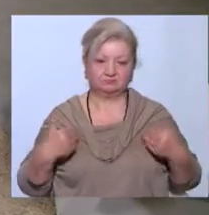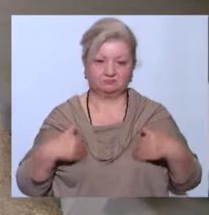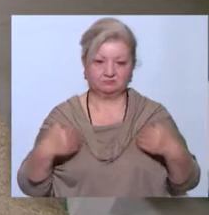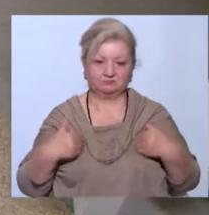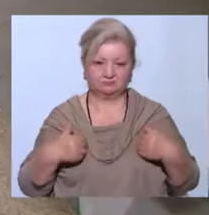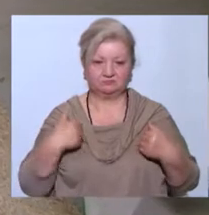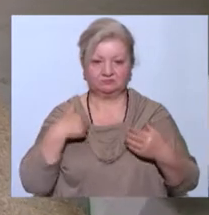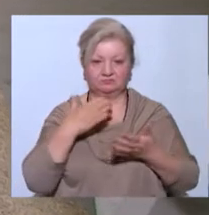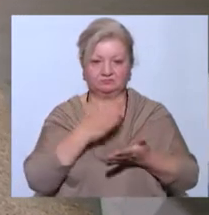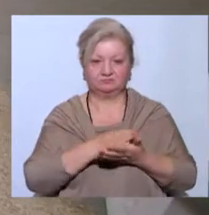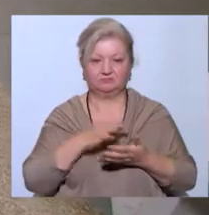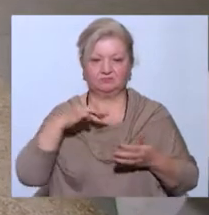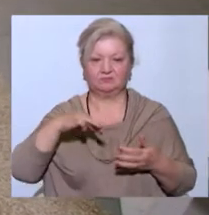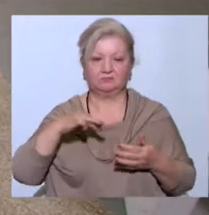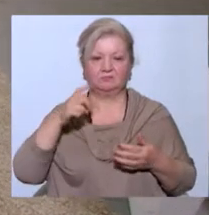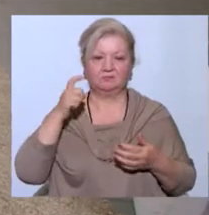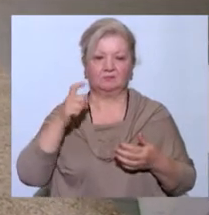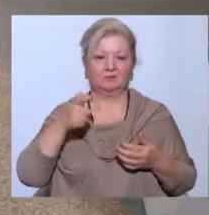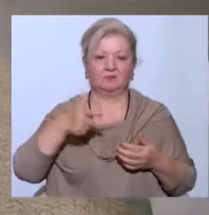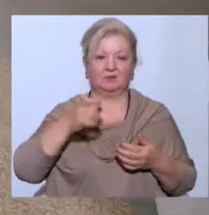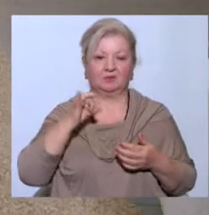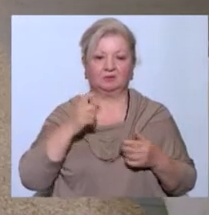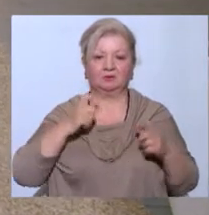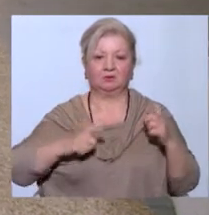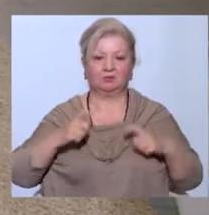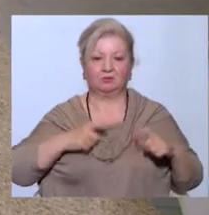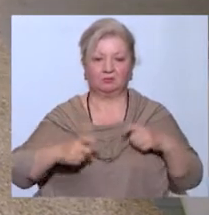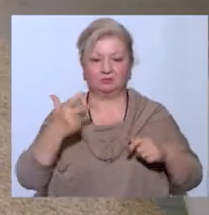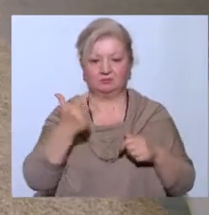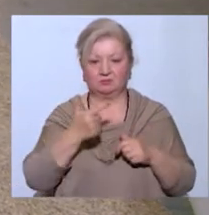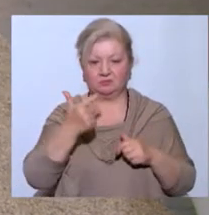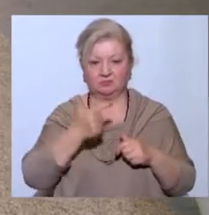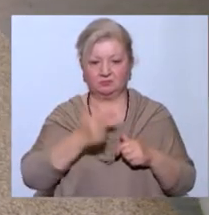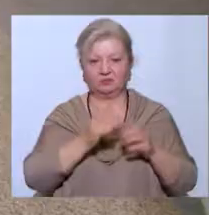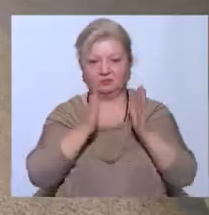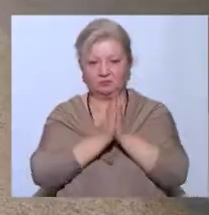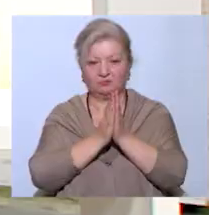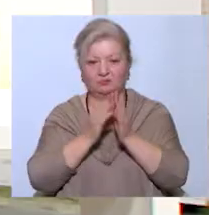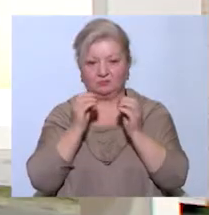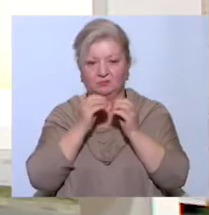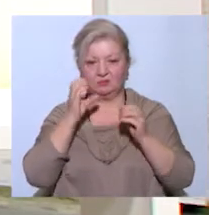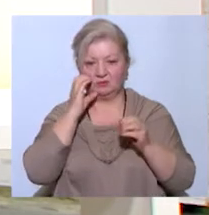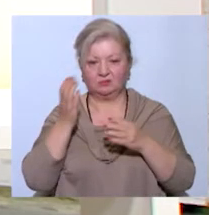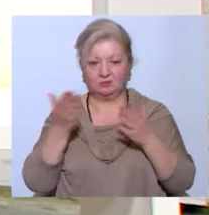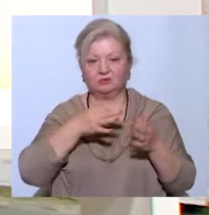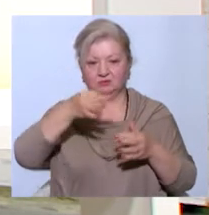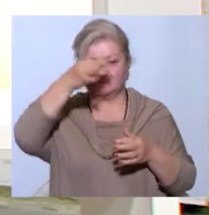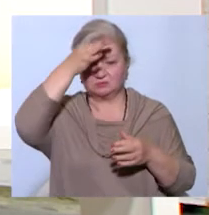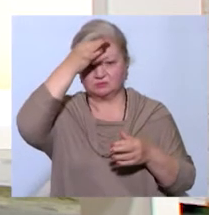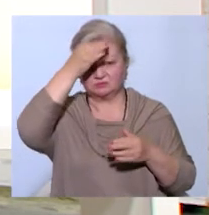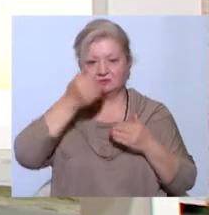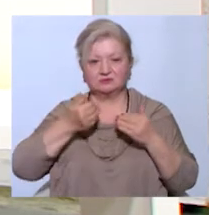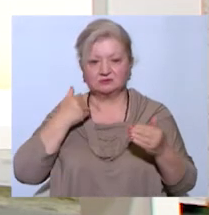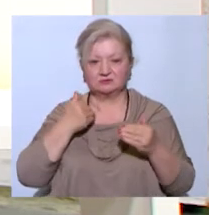მოგესალმებით, მე მეგი ტალახაძე ვარ, გეოგრაფიის მასწავლებელი. გთხოვთ მეათე კლასელებო, რომ შემოგვიერთდეთ. შეგახსენებთ ჩვენს